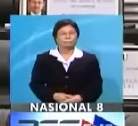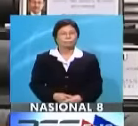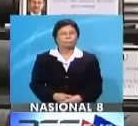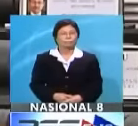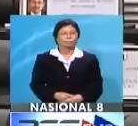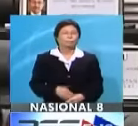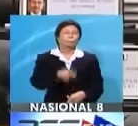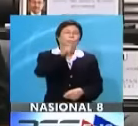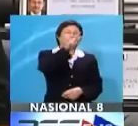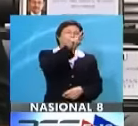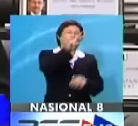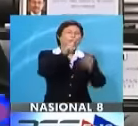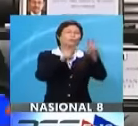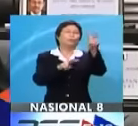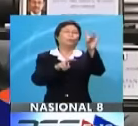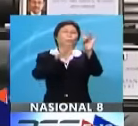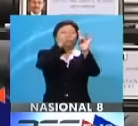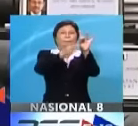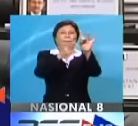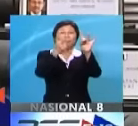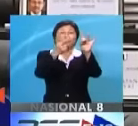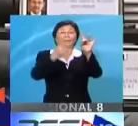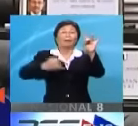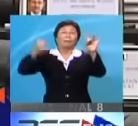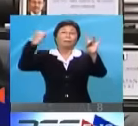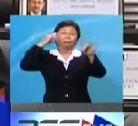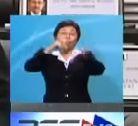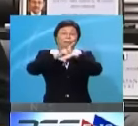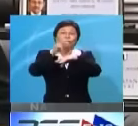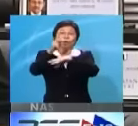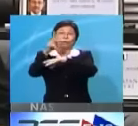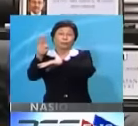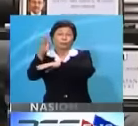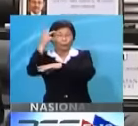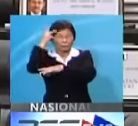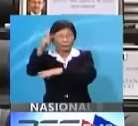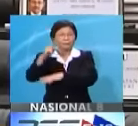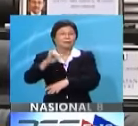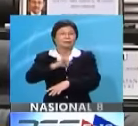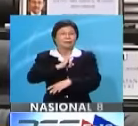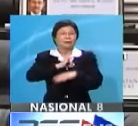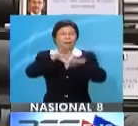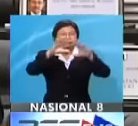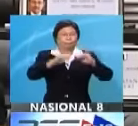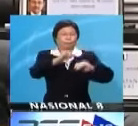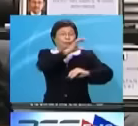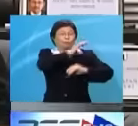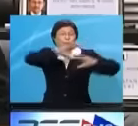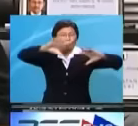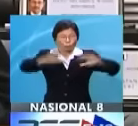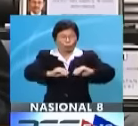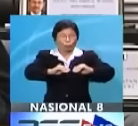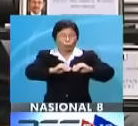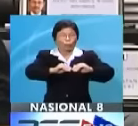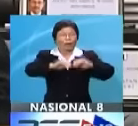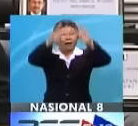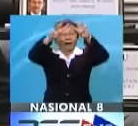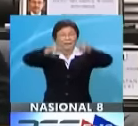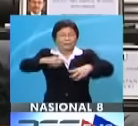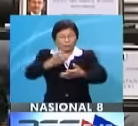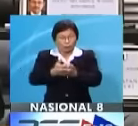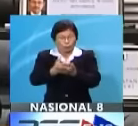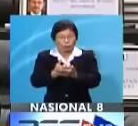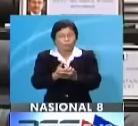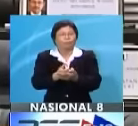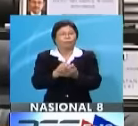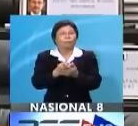28 Februari lalu di Kota Baru, saya menguruskan mesyuarat ASEAN Economic Ministers. Antara perkara yang kita putuskan